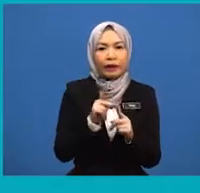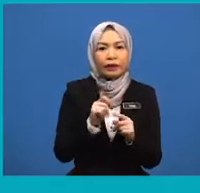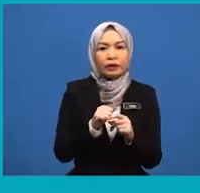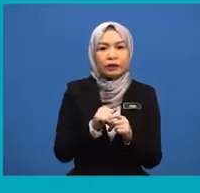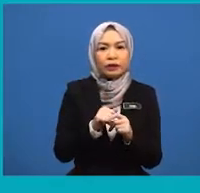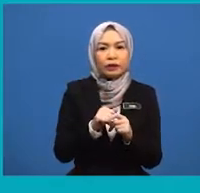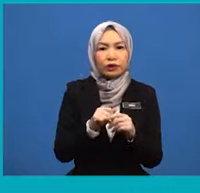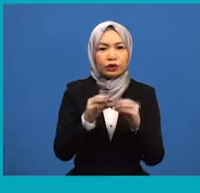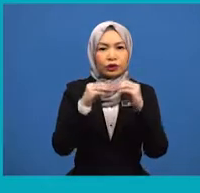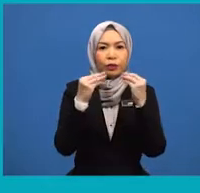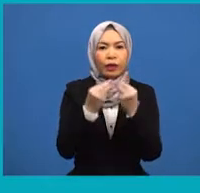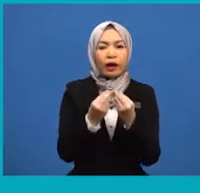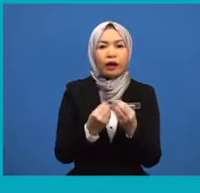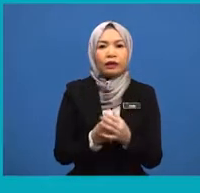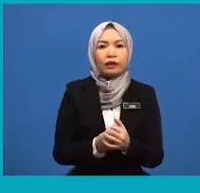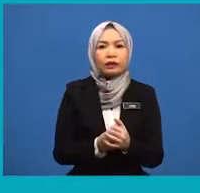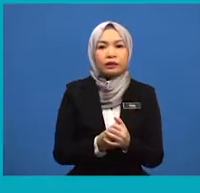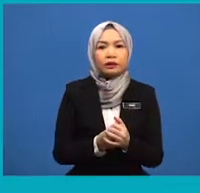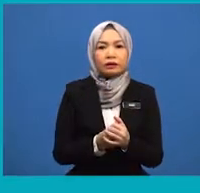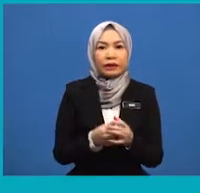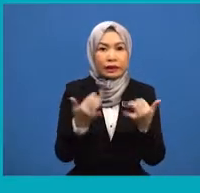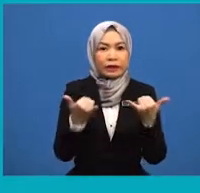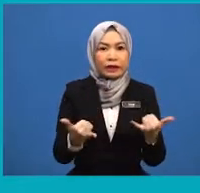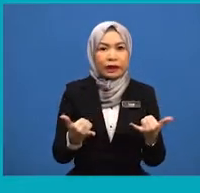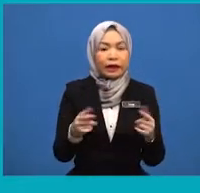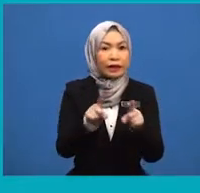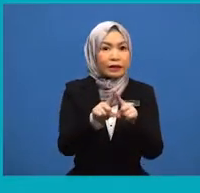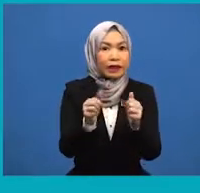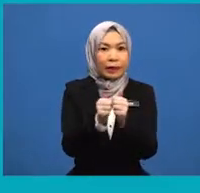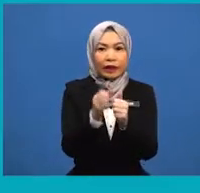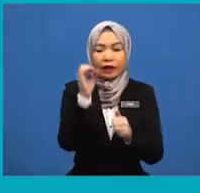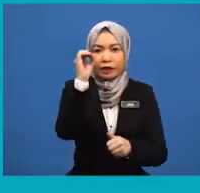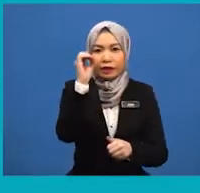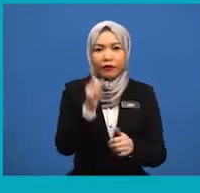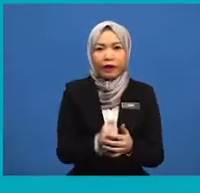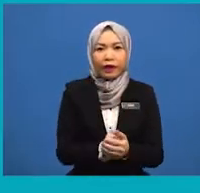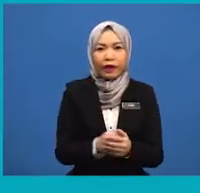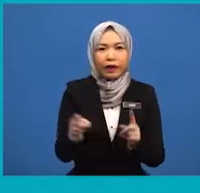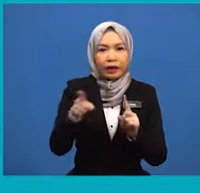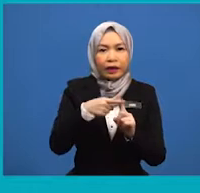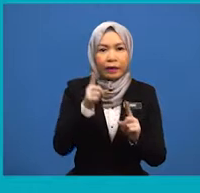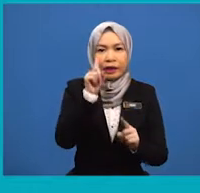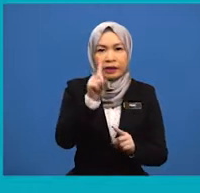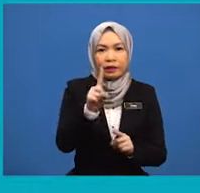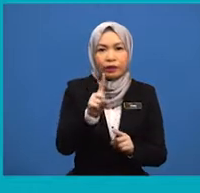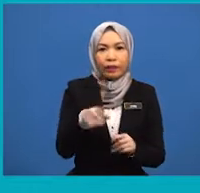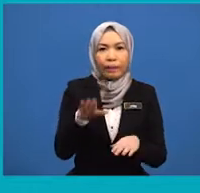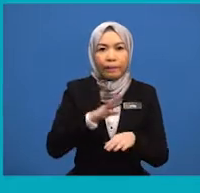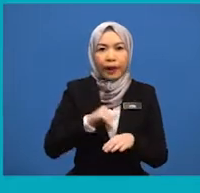jumlah sekarang adalah bersamaan dengan sifar. Tambah 1 kepada